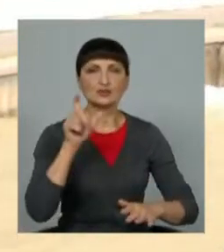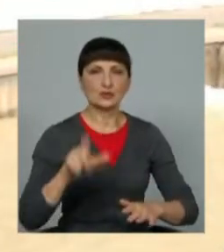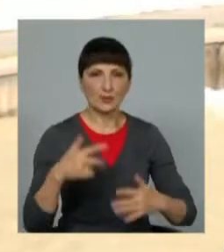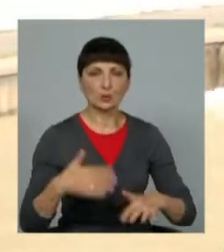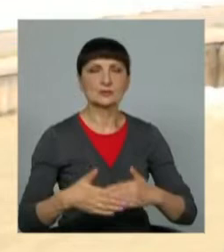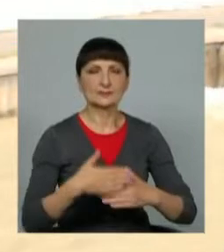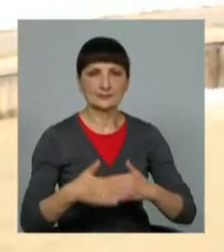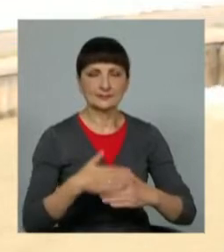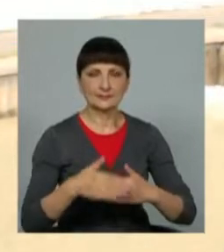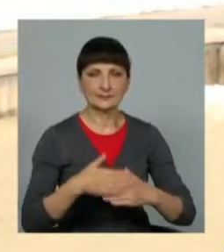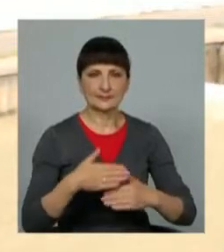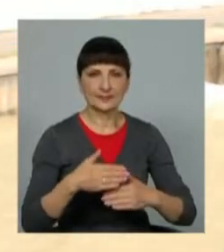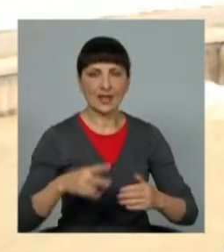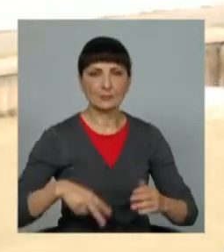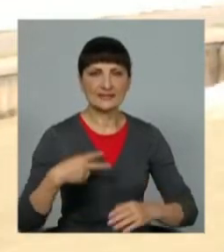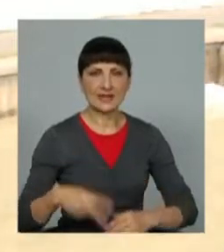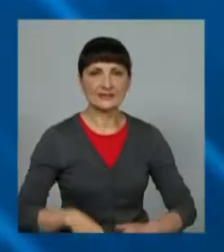привлечено к административной ответственности.